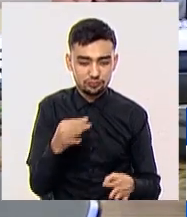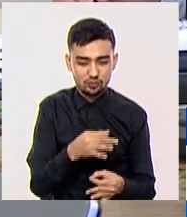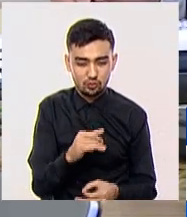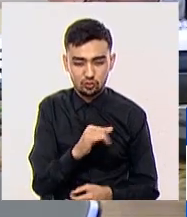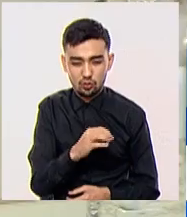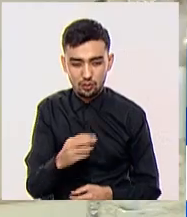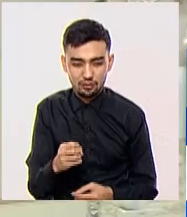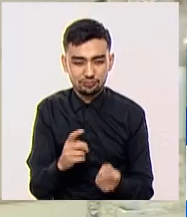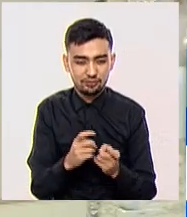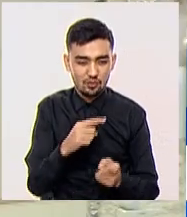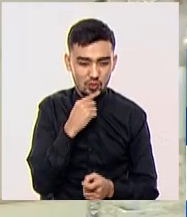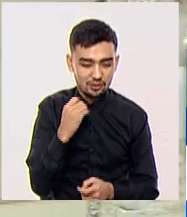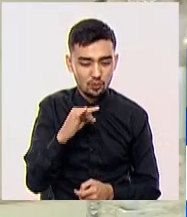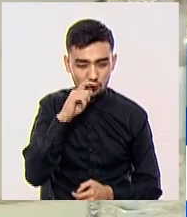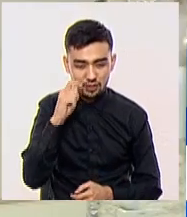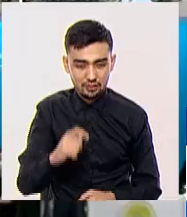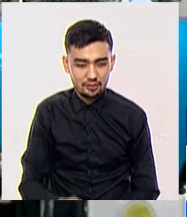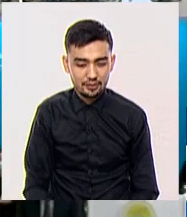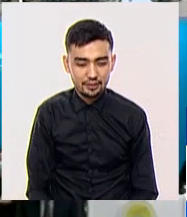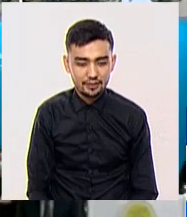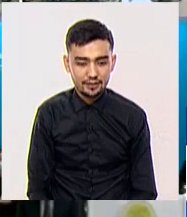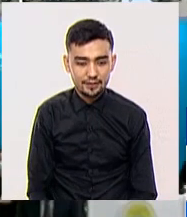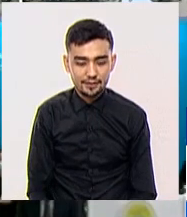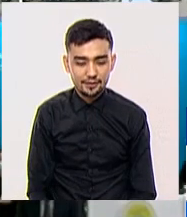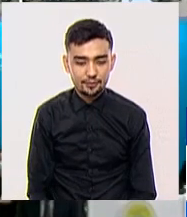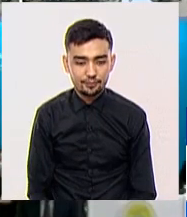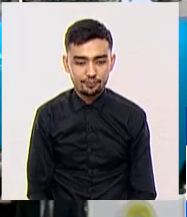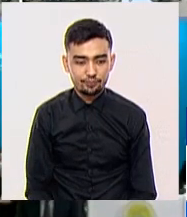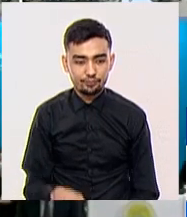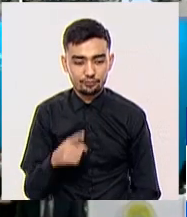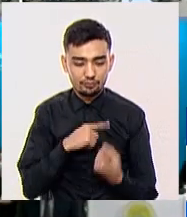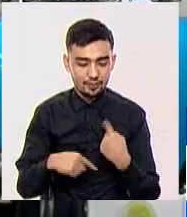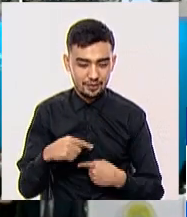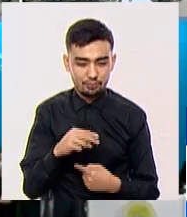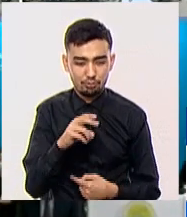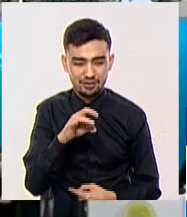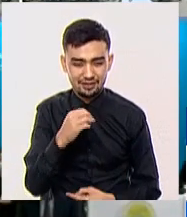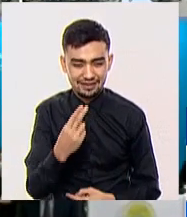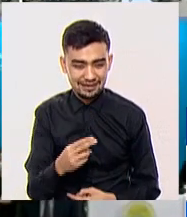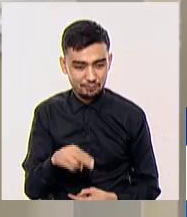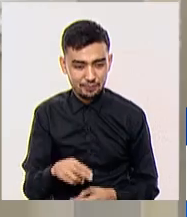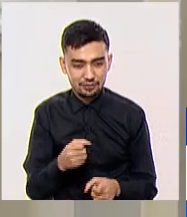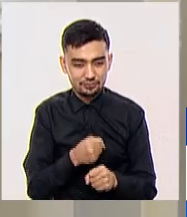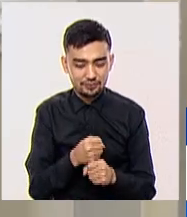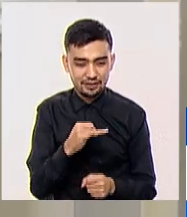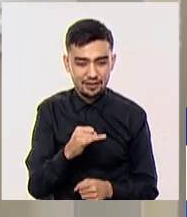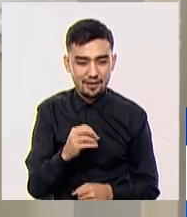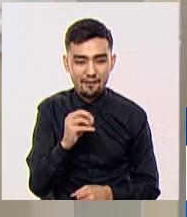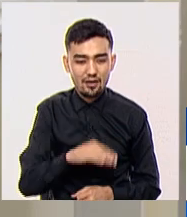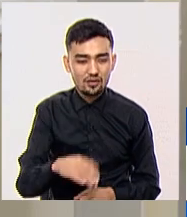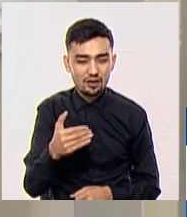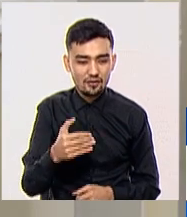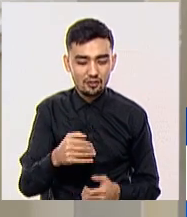услуги в конфликте России и Украины. Мы настаиваем на принципе неделимости евразийской